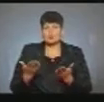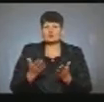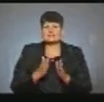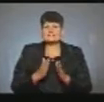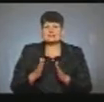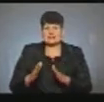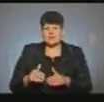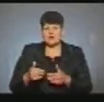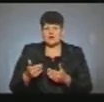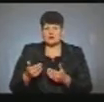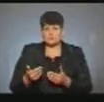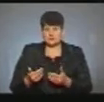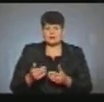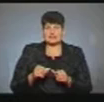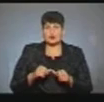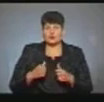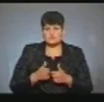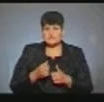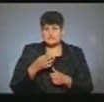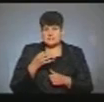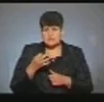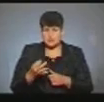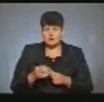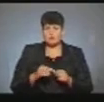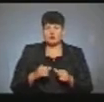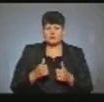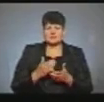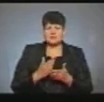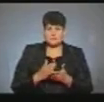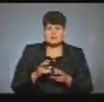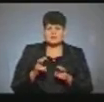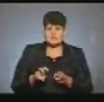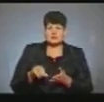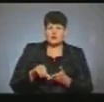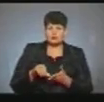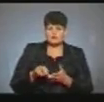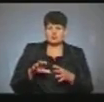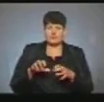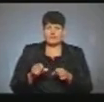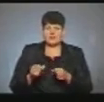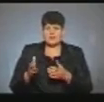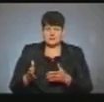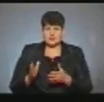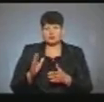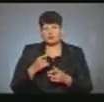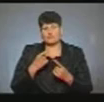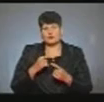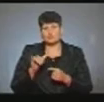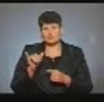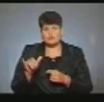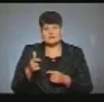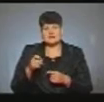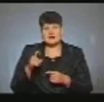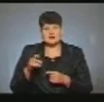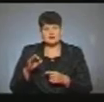вони рекомендують, і зразу на комісії скажуть, бо комісія має засідати за участю цього власника, які будуть казати, що у вас газове